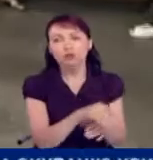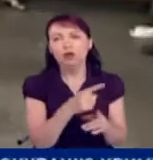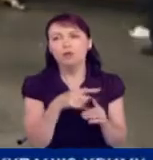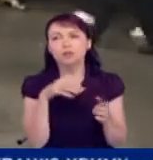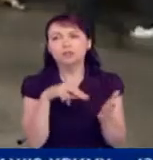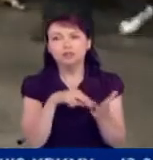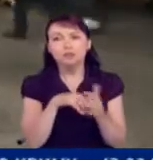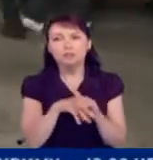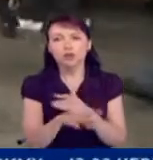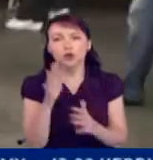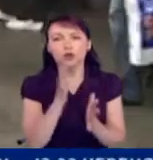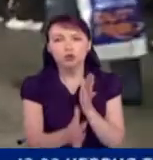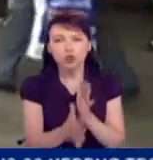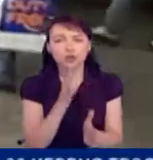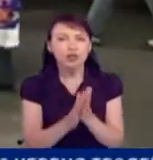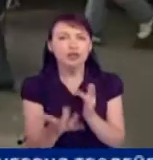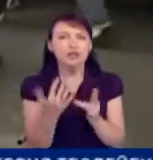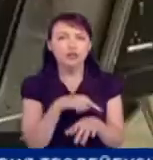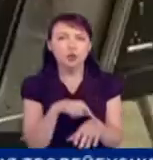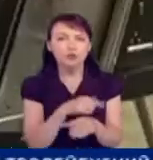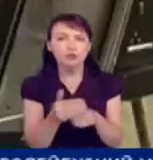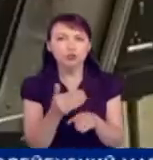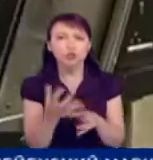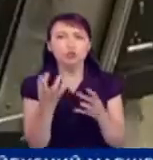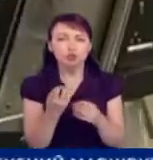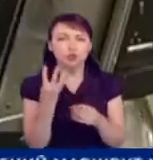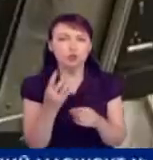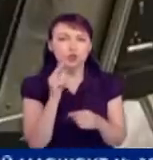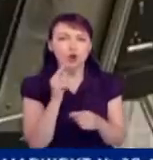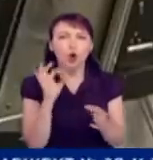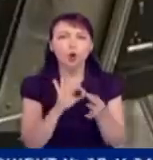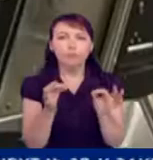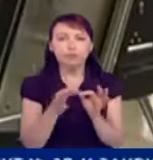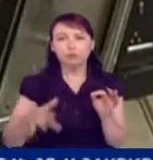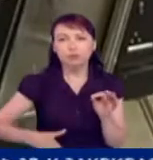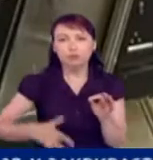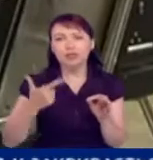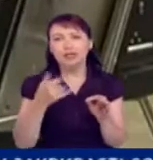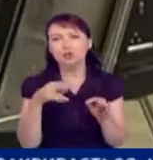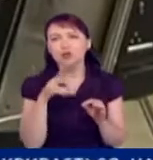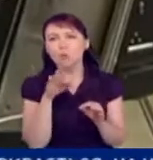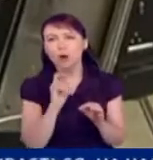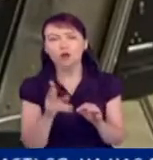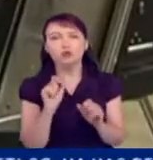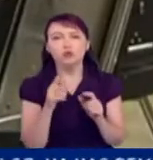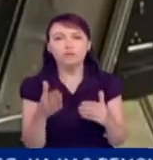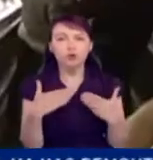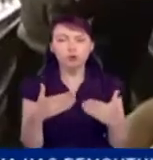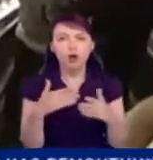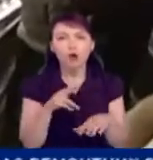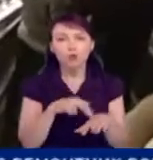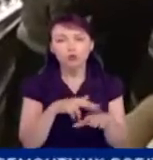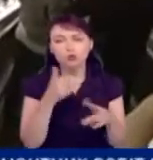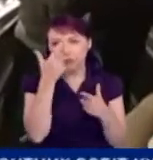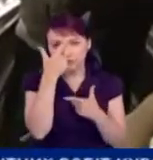метро Хрещатик, а кількома годинами пізніше одразу ще чотирьох – Олімпійська, Печерська, Гідропарк, Золоті Ворота. У поліції ж